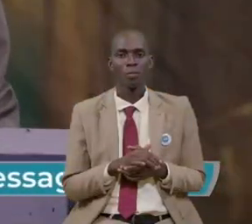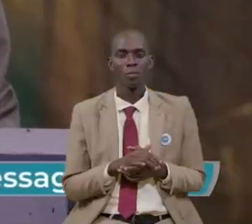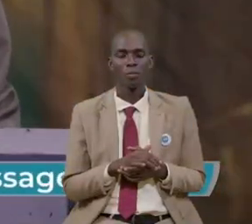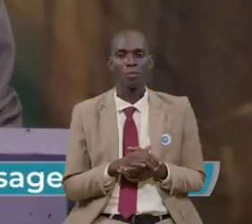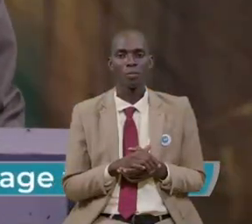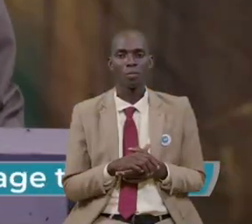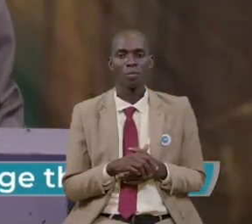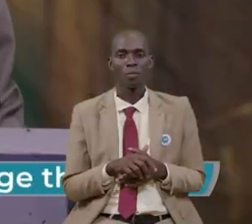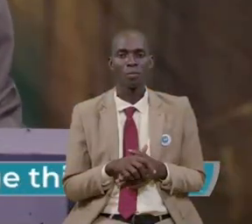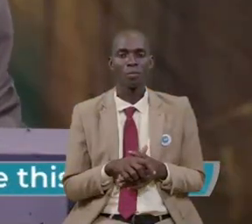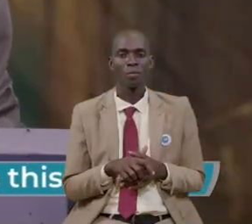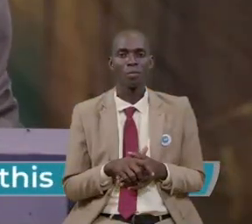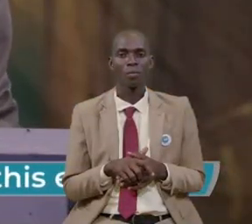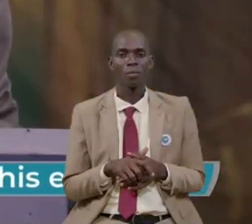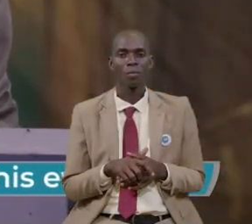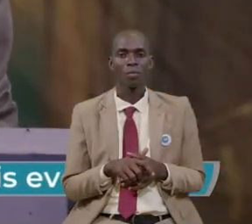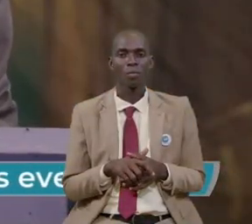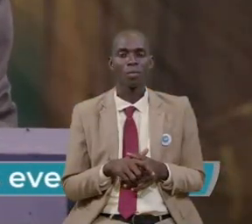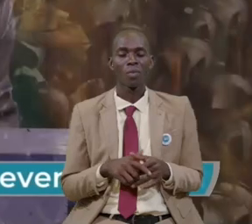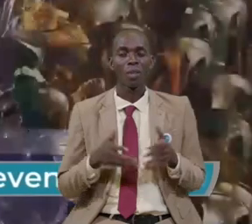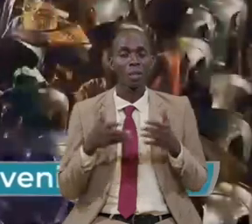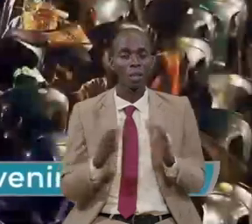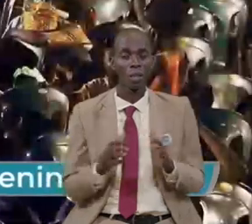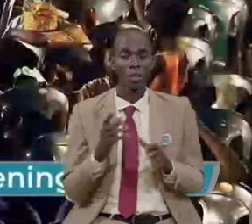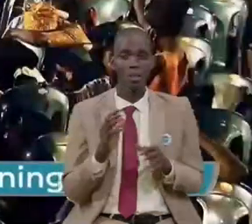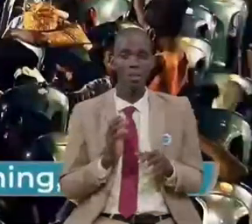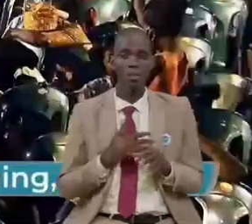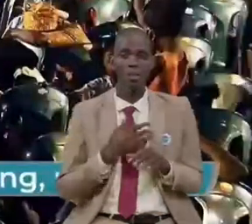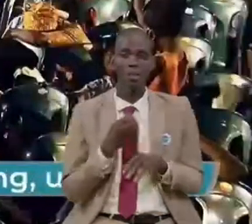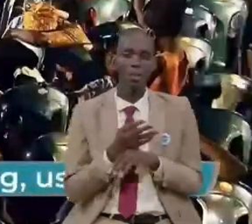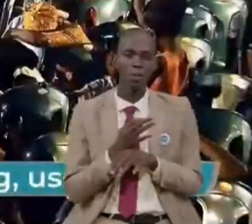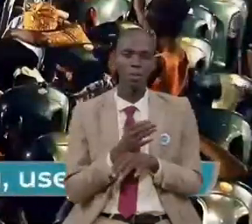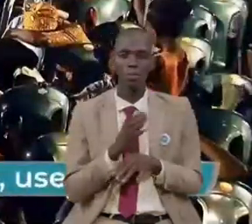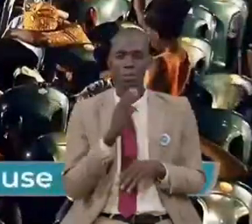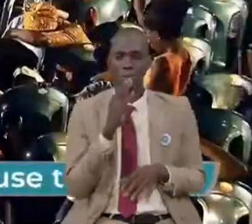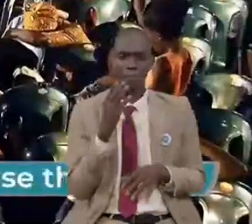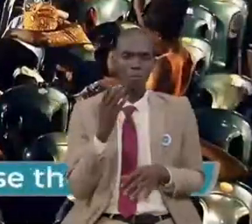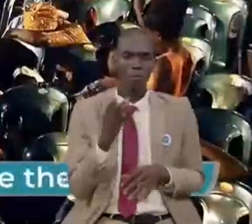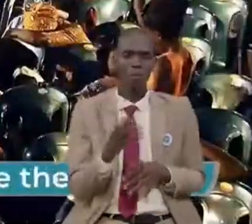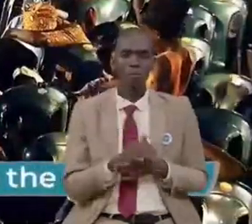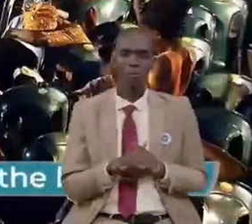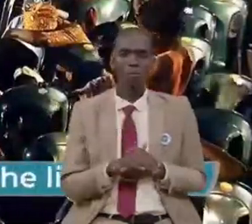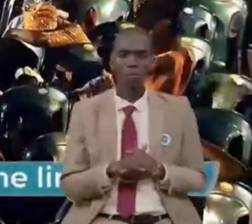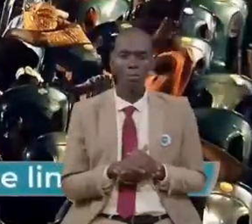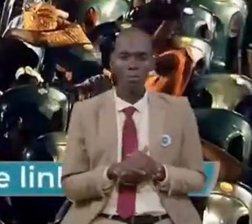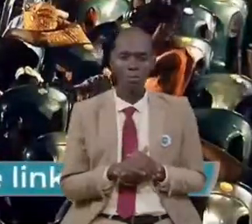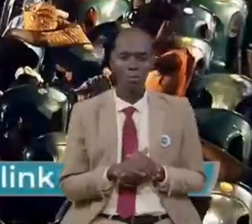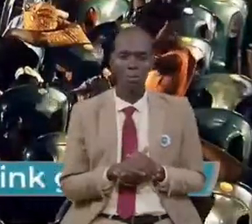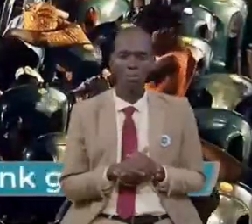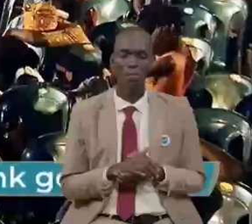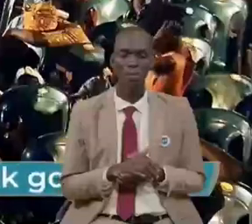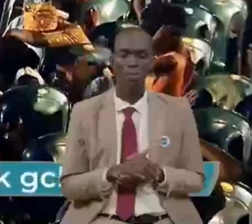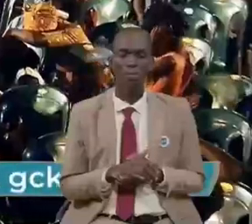Que les conseillers prennent en compte tout le monde, que nul ne soit